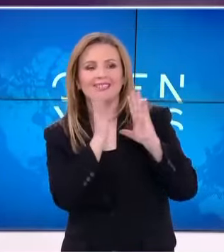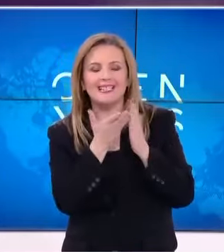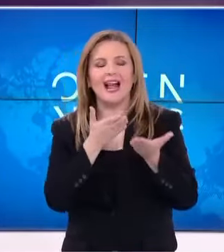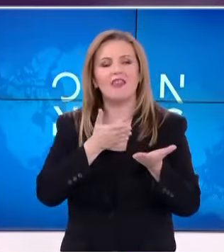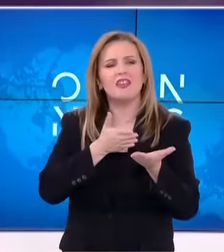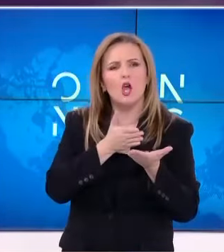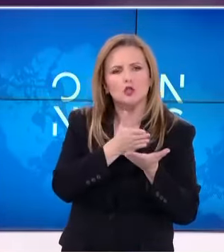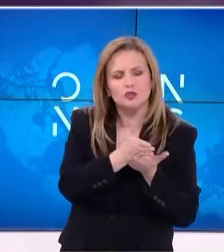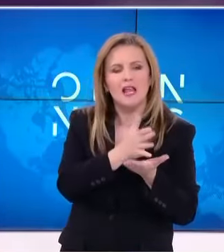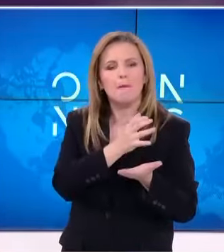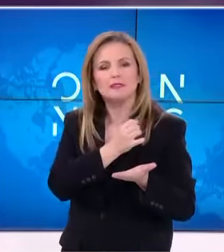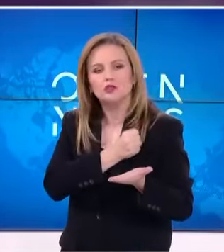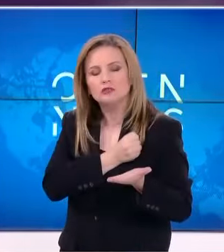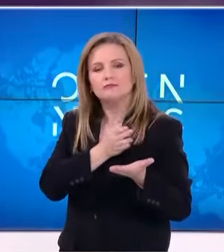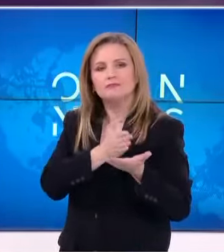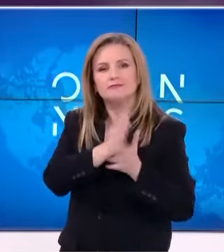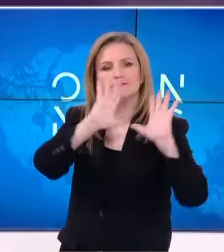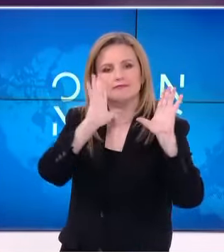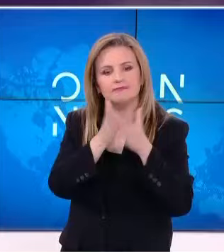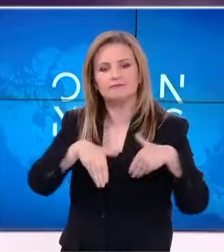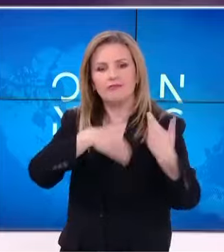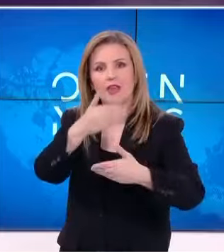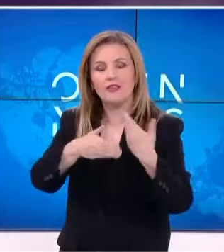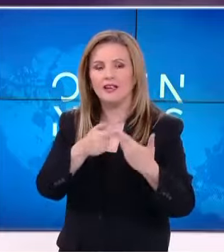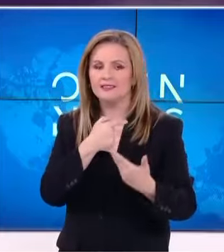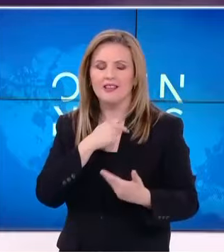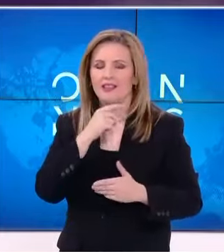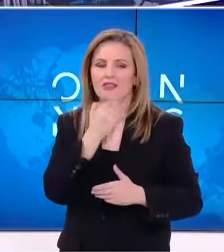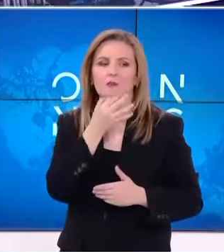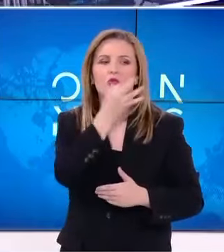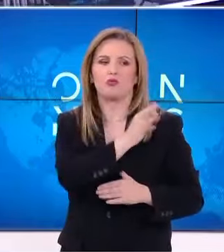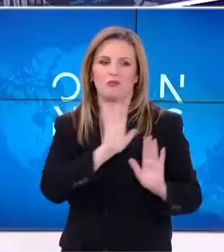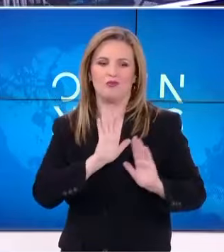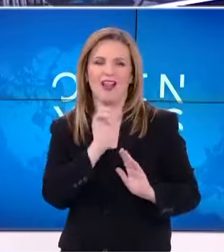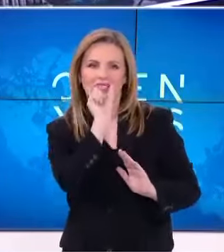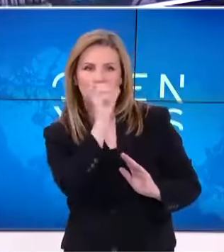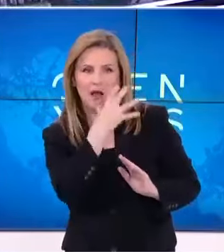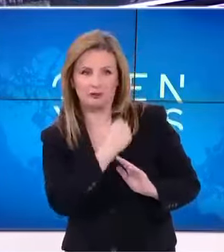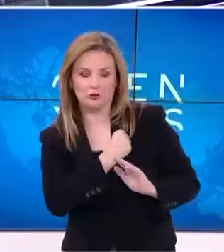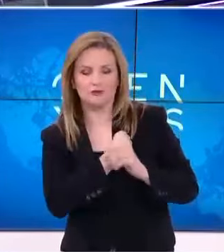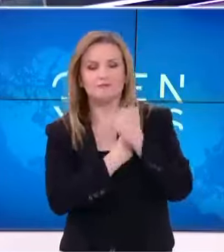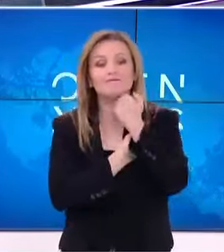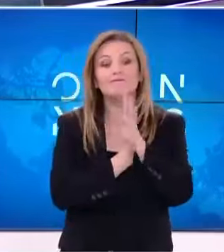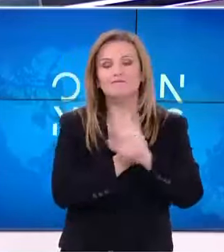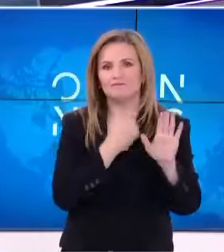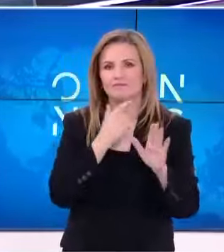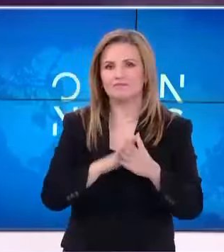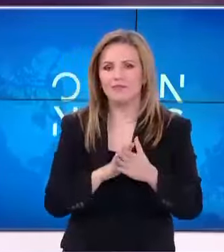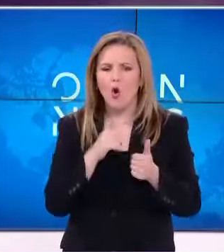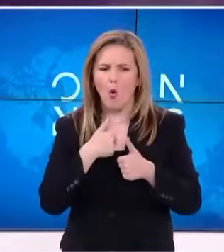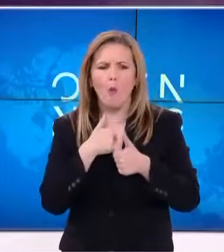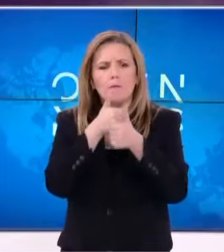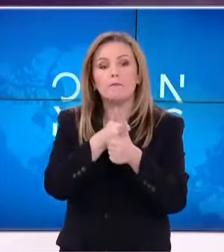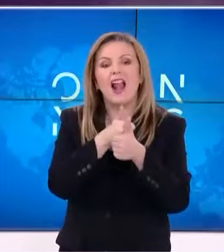δικαιοσύνη εμπιστοσύνη γενική στη διαδικασία δεν θα πάρετε εγώ παρακολουθώ πάρα πολύ στενά επειδή την